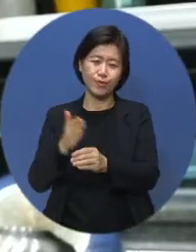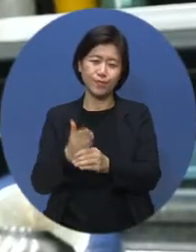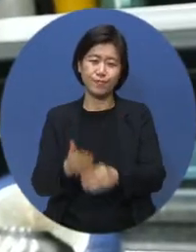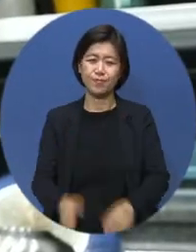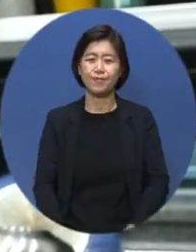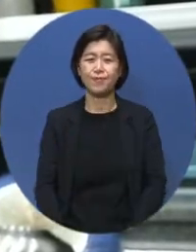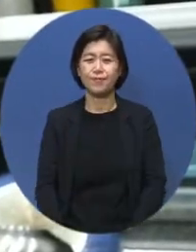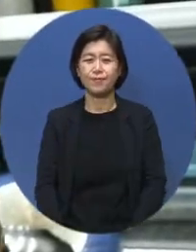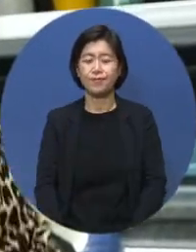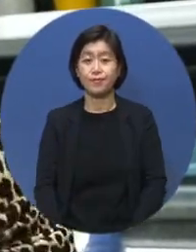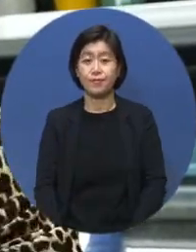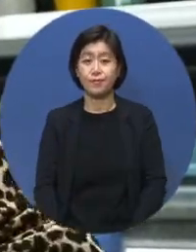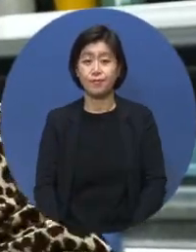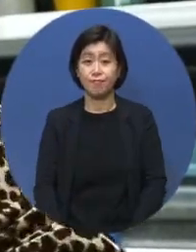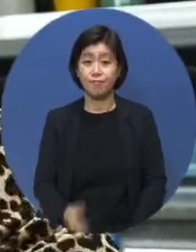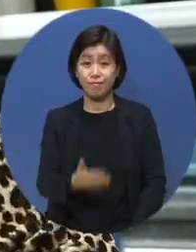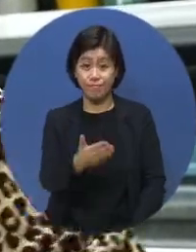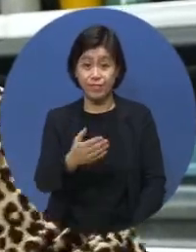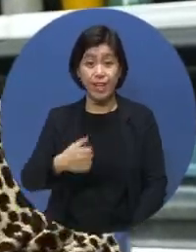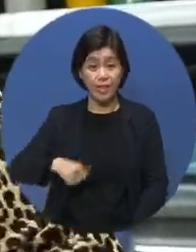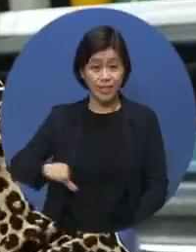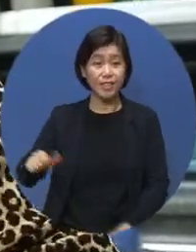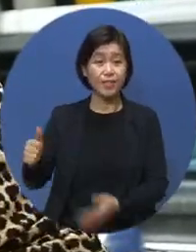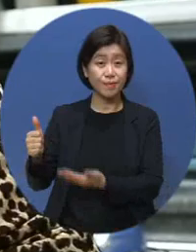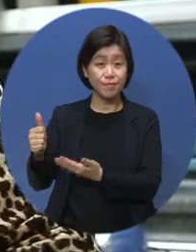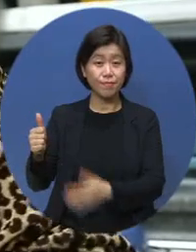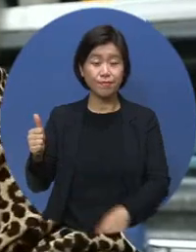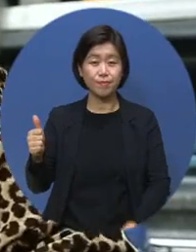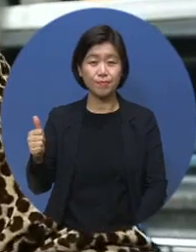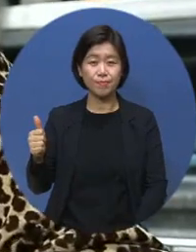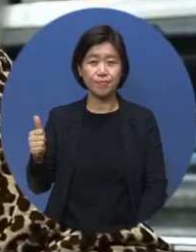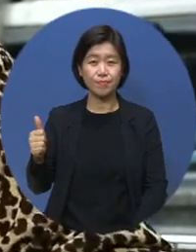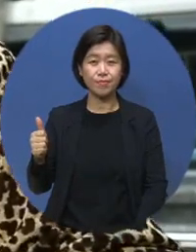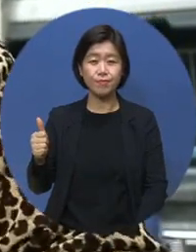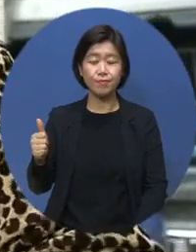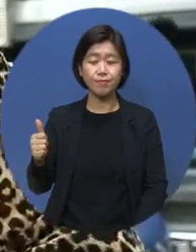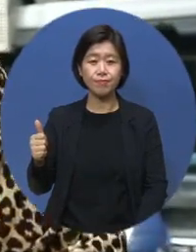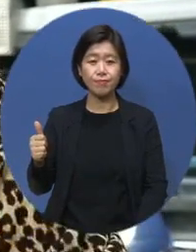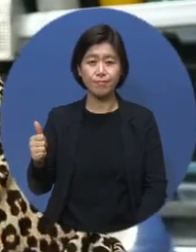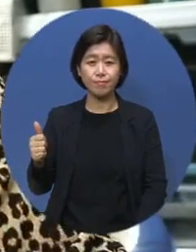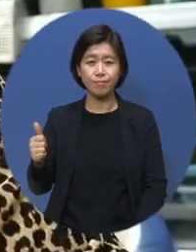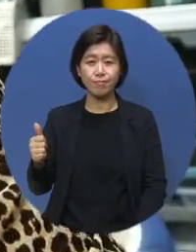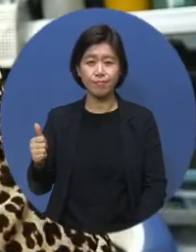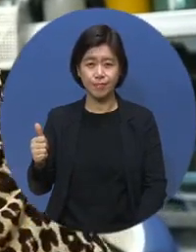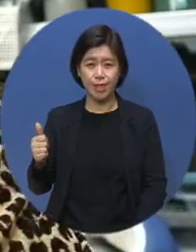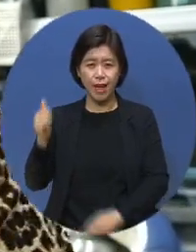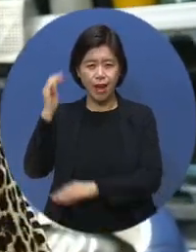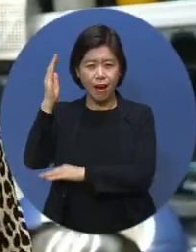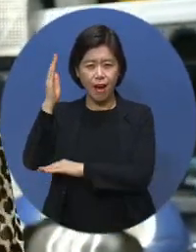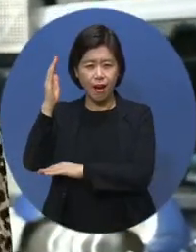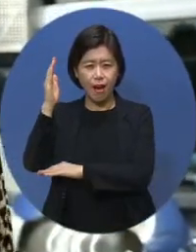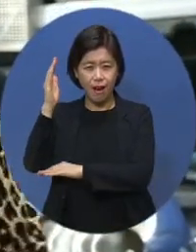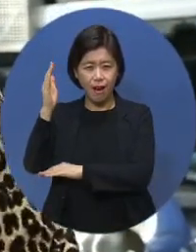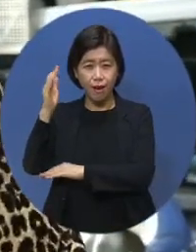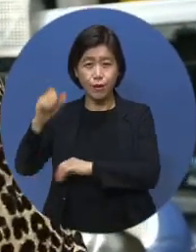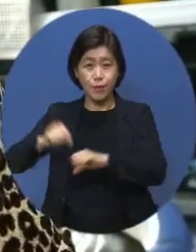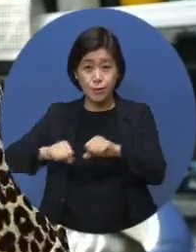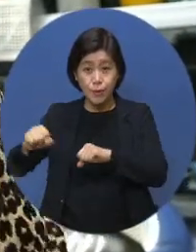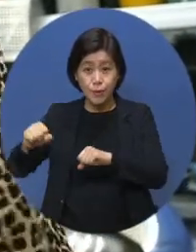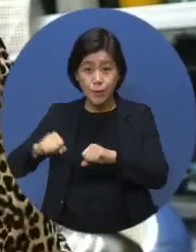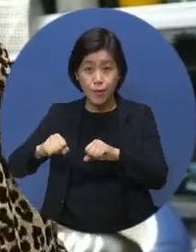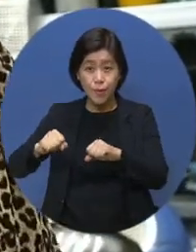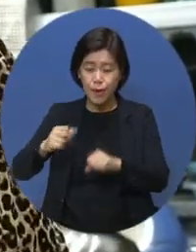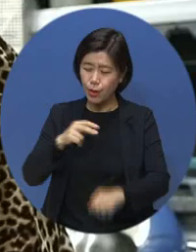이렇게 다 아버님이 따라 예 음식 개선 강사로 활동 하시잖아요 옆에서 보시면